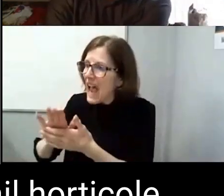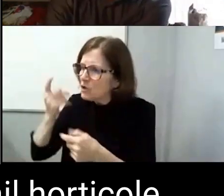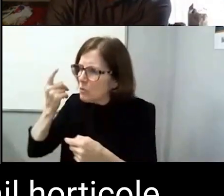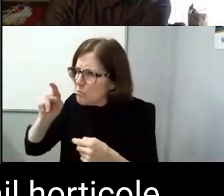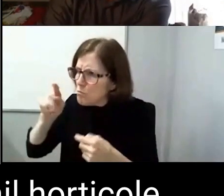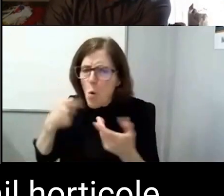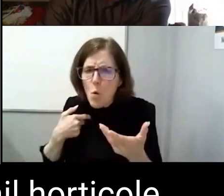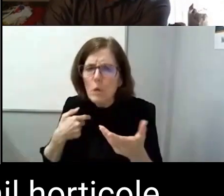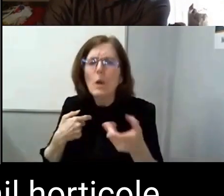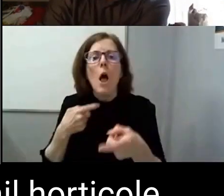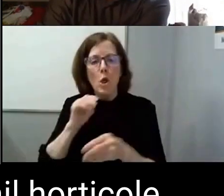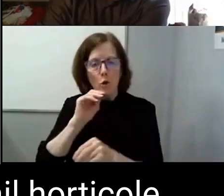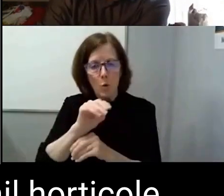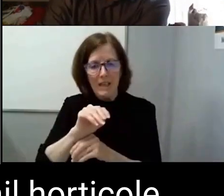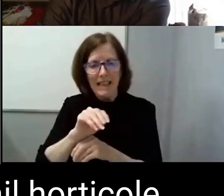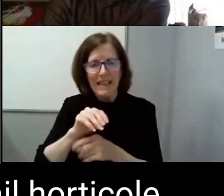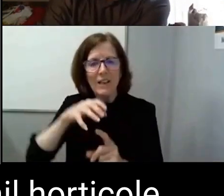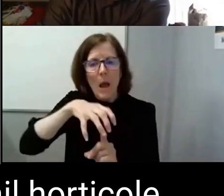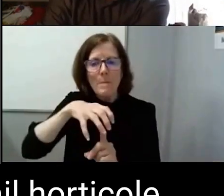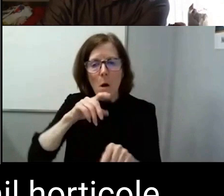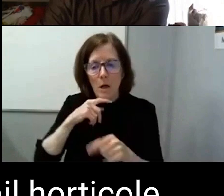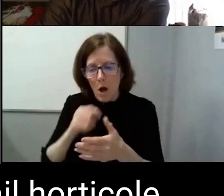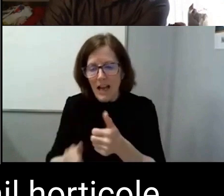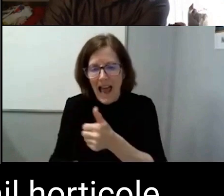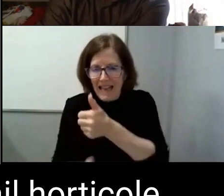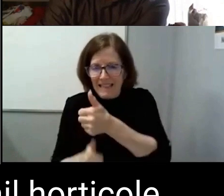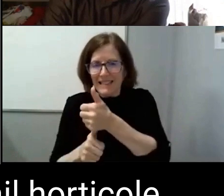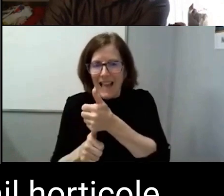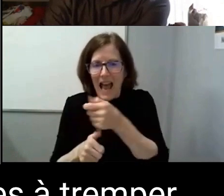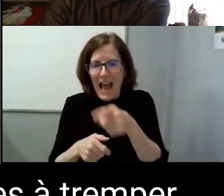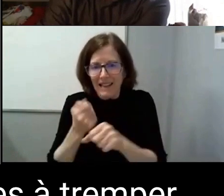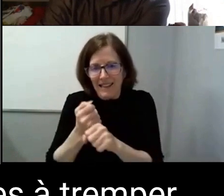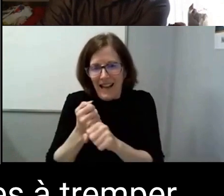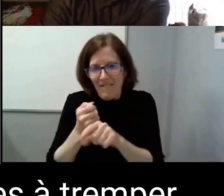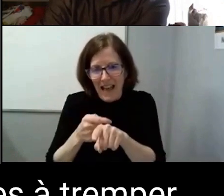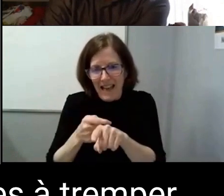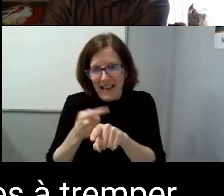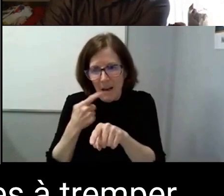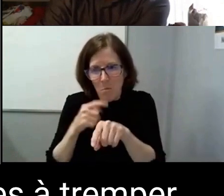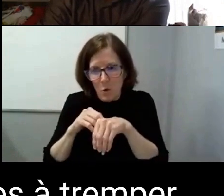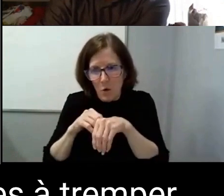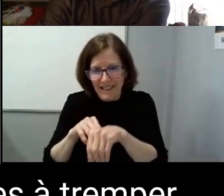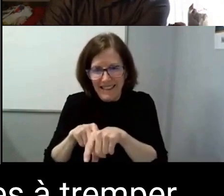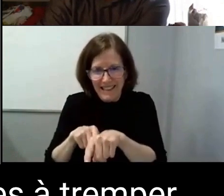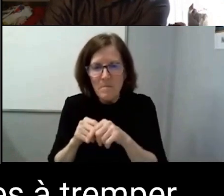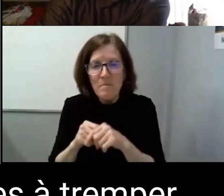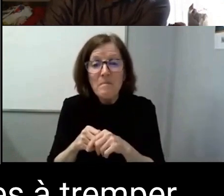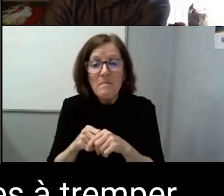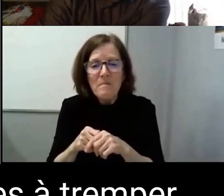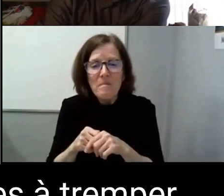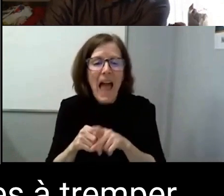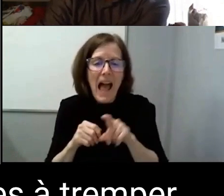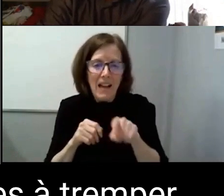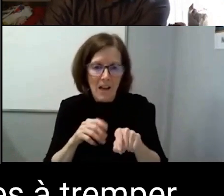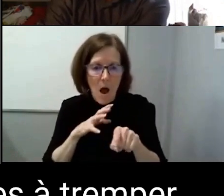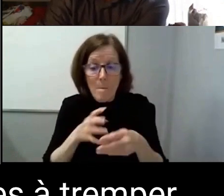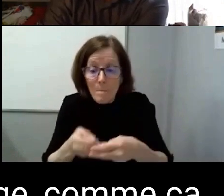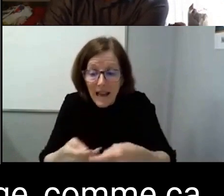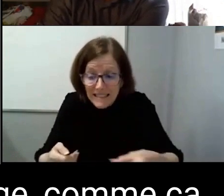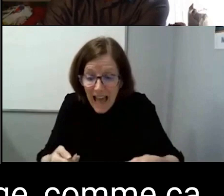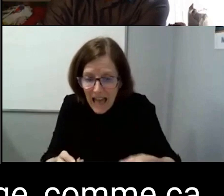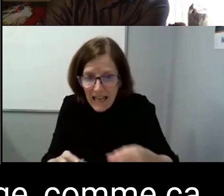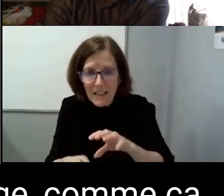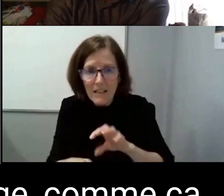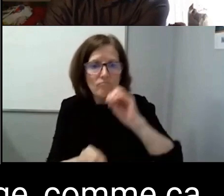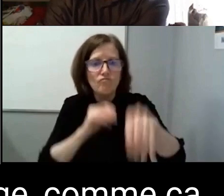Puis c'est ça, ici, j'ai mon assistant là, de travail horticole. Puis on a pris ces matières-là, on les a mis à tremper